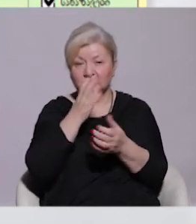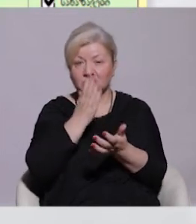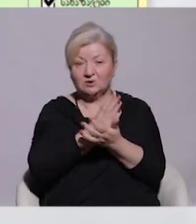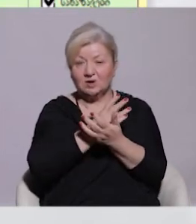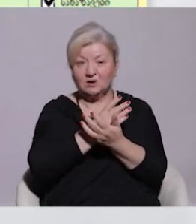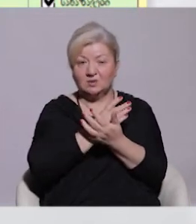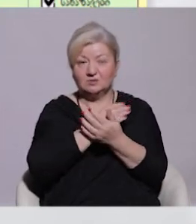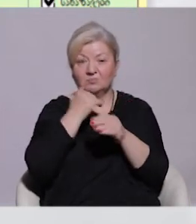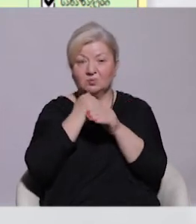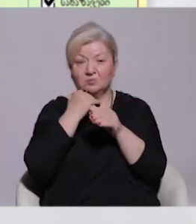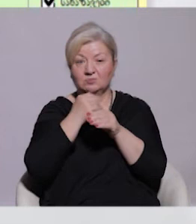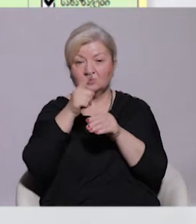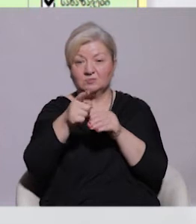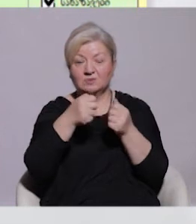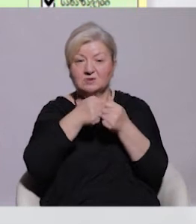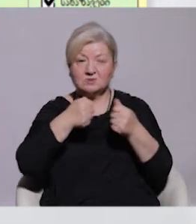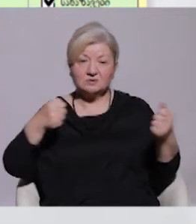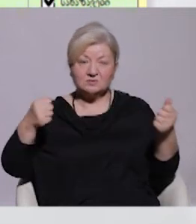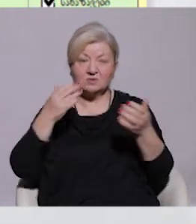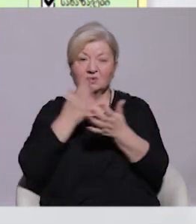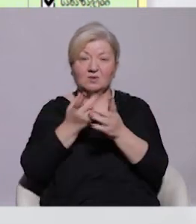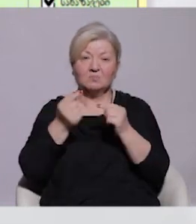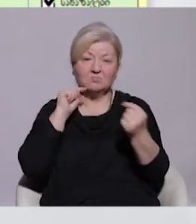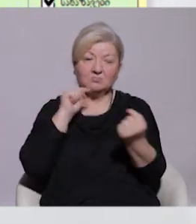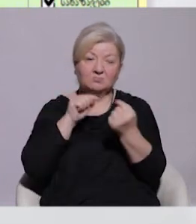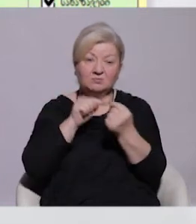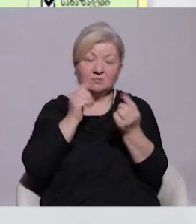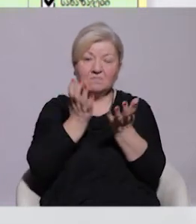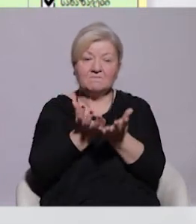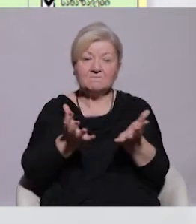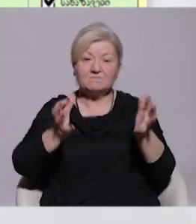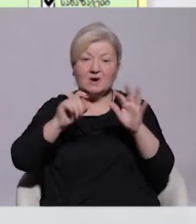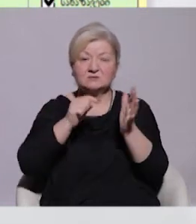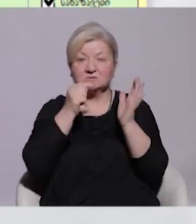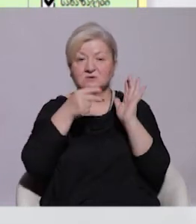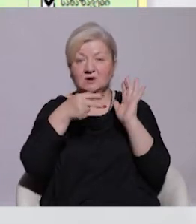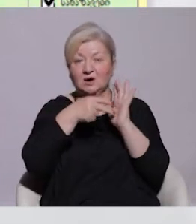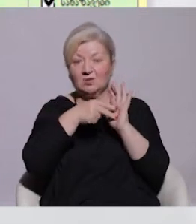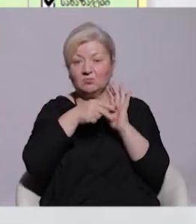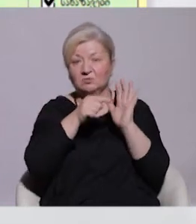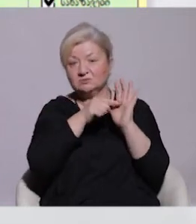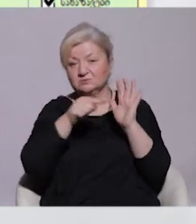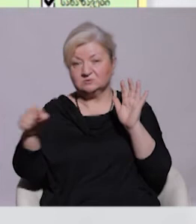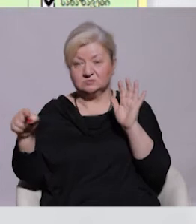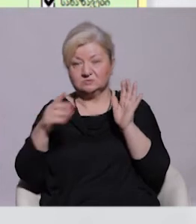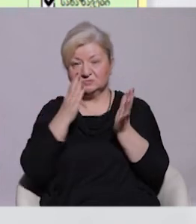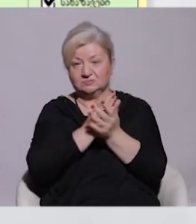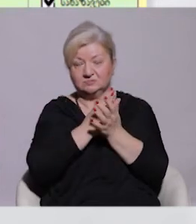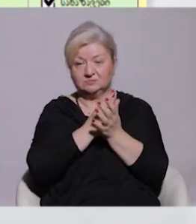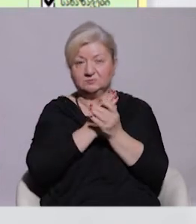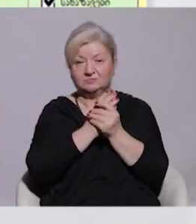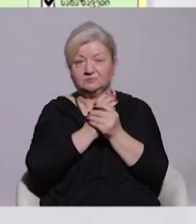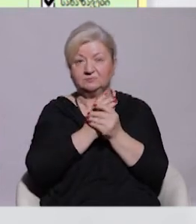არის პროპორციული დაჭიმულობის, არის უკუპროპორციული მასა გაყოფილი სიგრძეზე, ანუ სიგრძის ერთეულზე